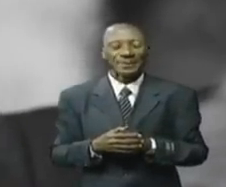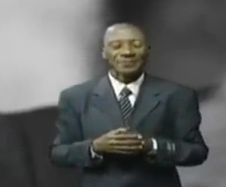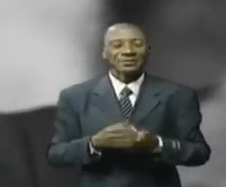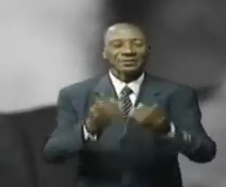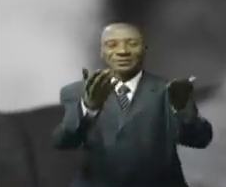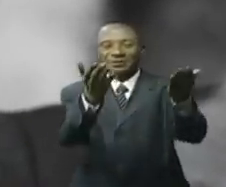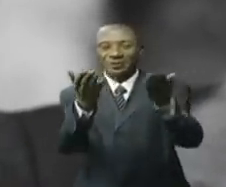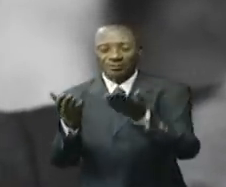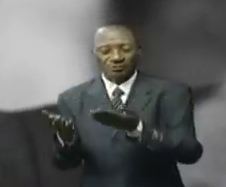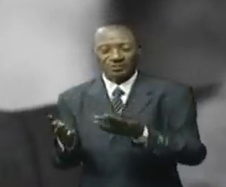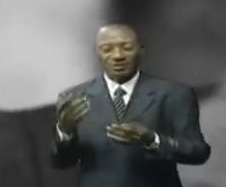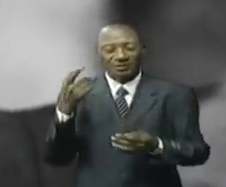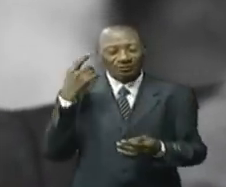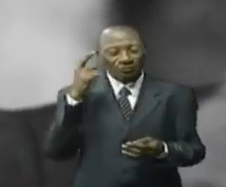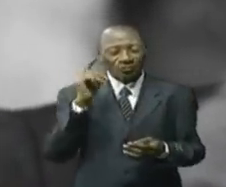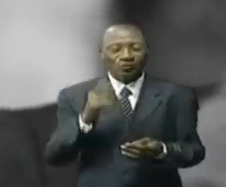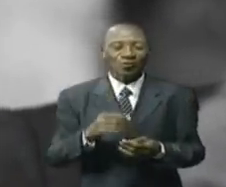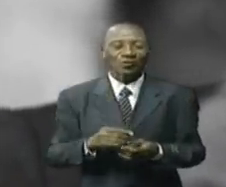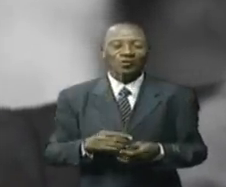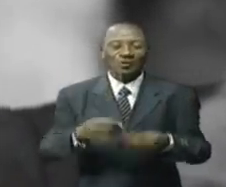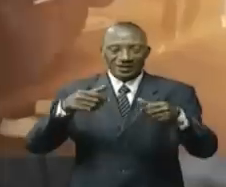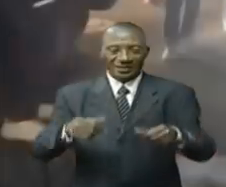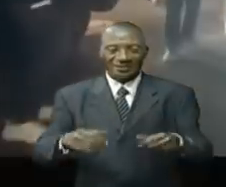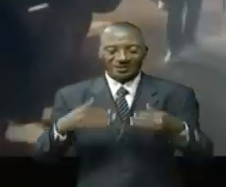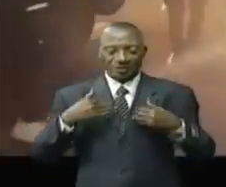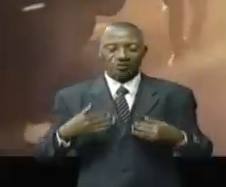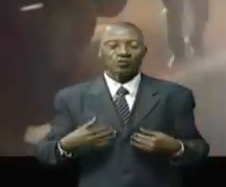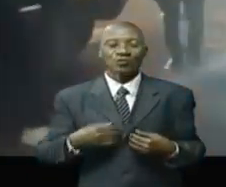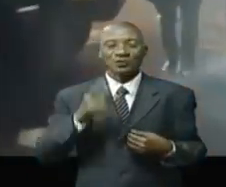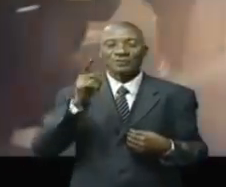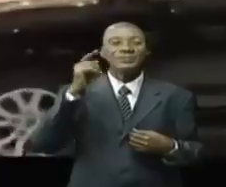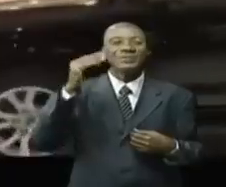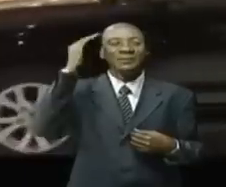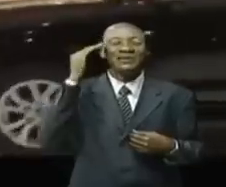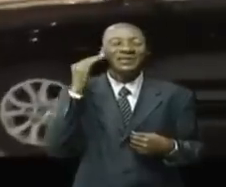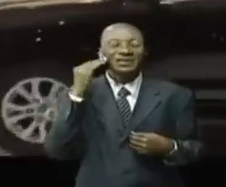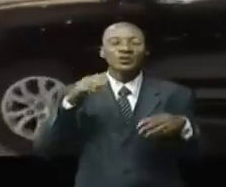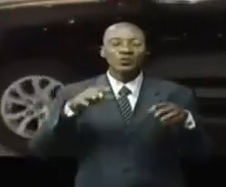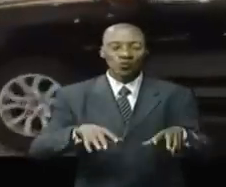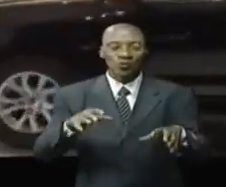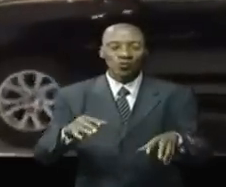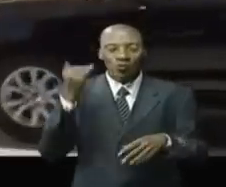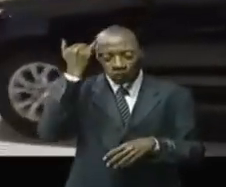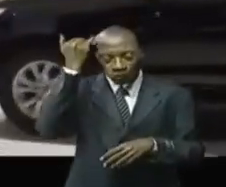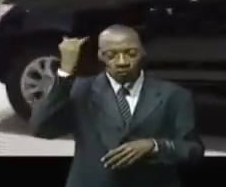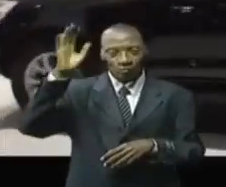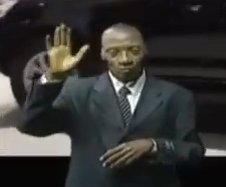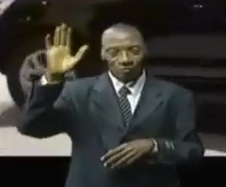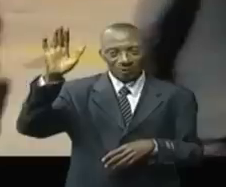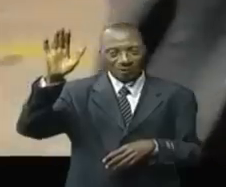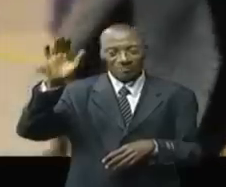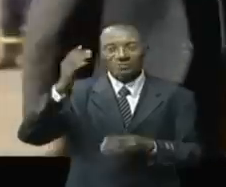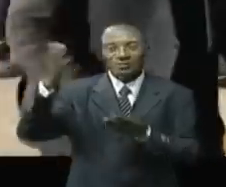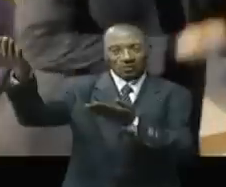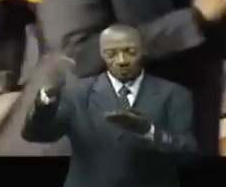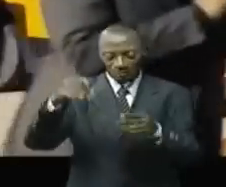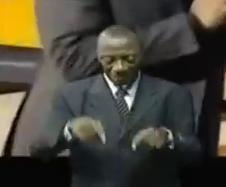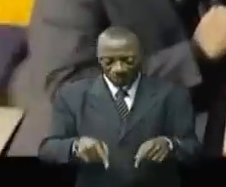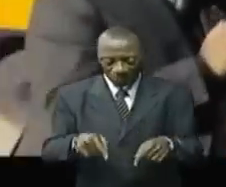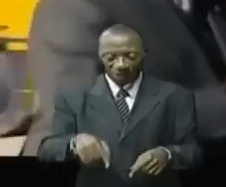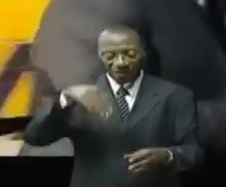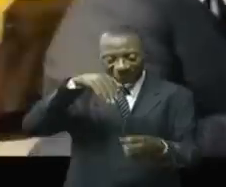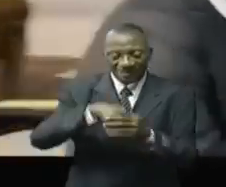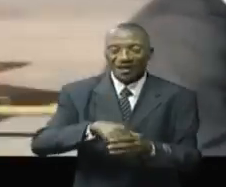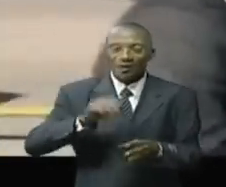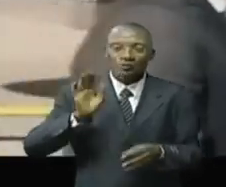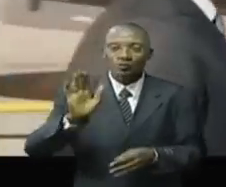de Patrice Emery Lumumba, le tout premier Premier ministre de la République démocratique du Congo dans son pays d'origine. À ce sujet, le